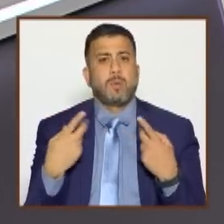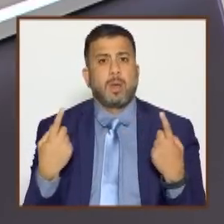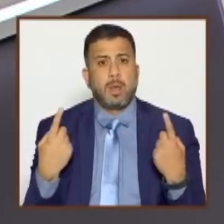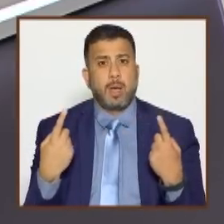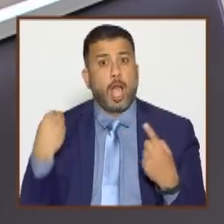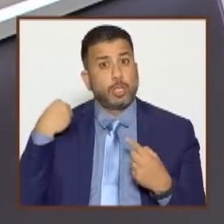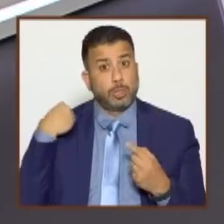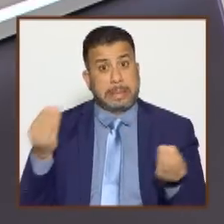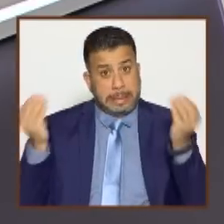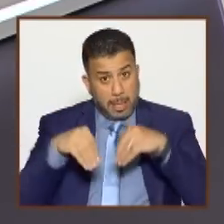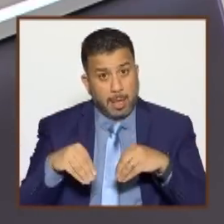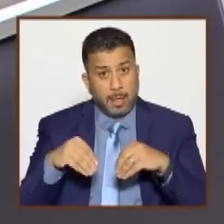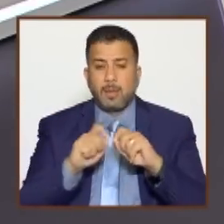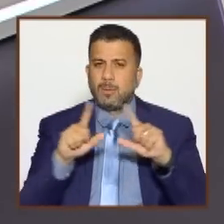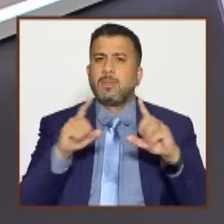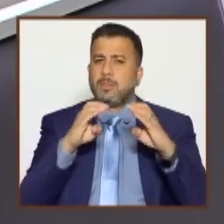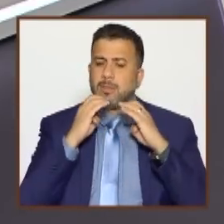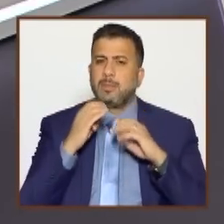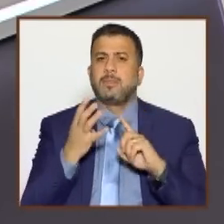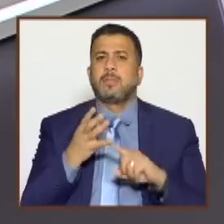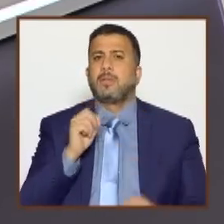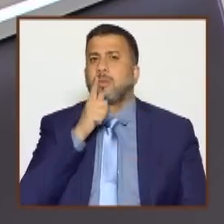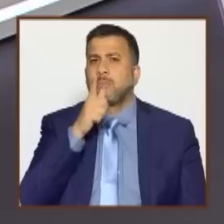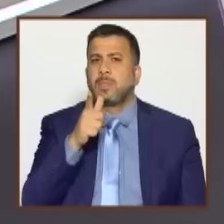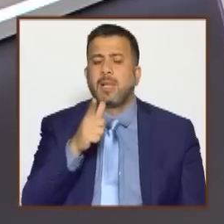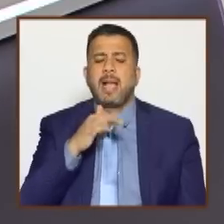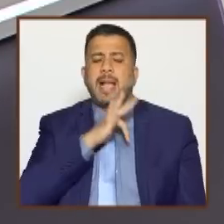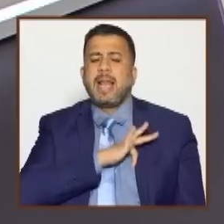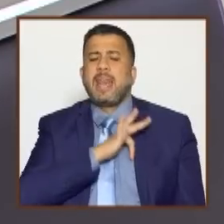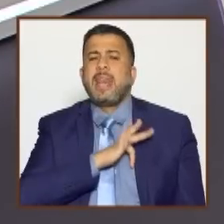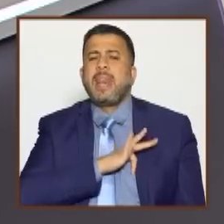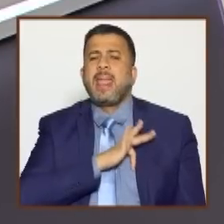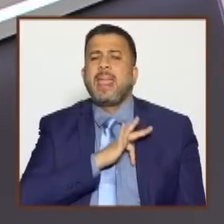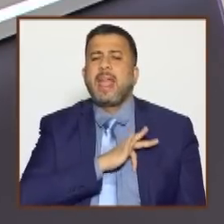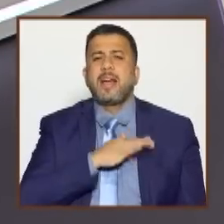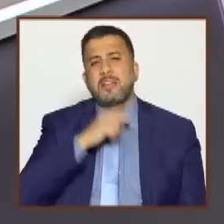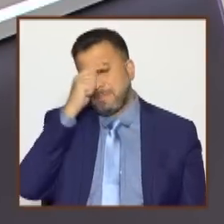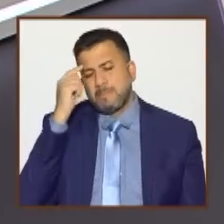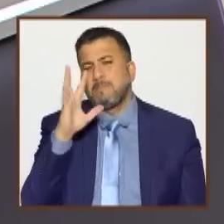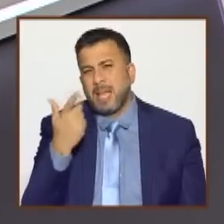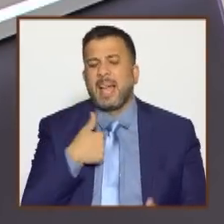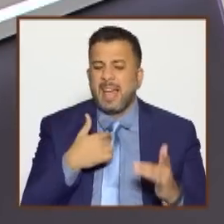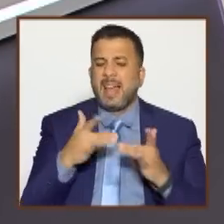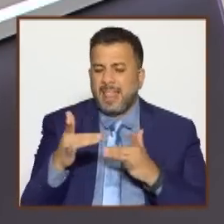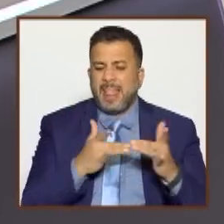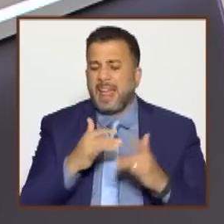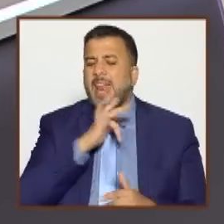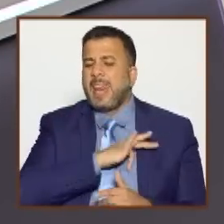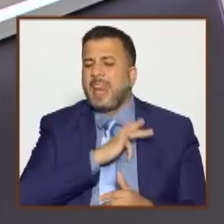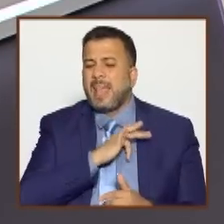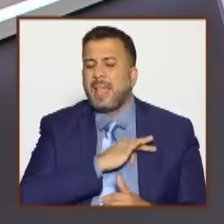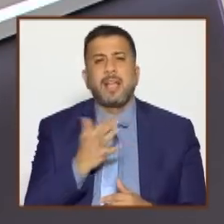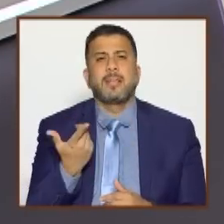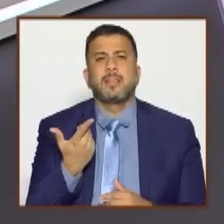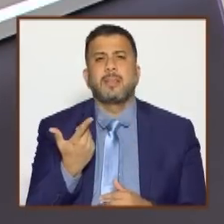عن ماذا يفعل الشخص إذا تفلتت أحيانا منه النية في طلب العلم أو في كده، يعني العبادات بشكل عام، حل نريد